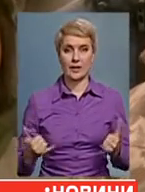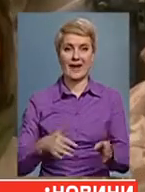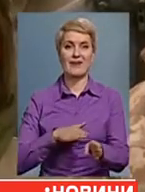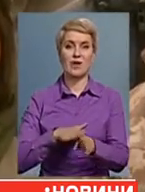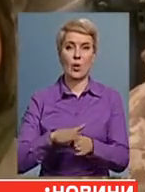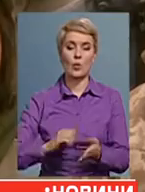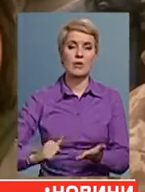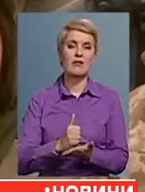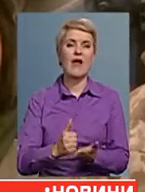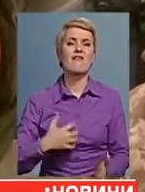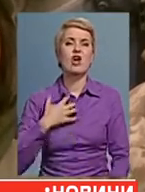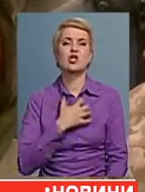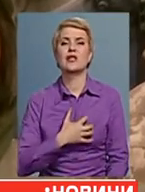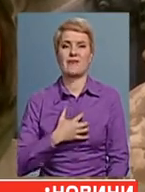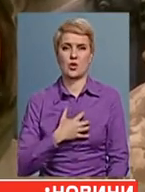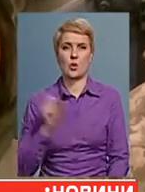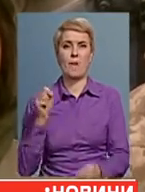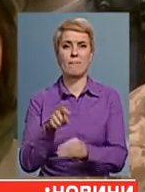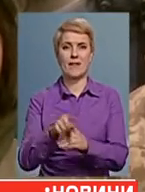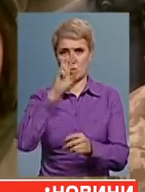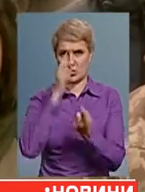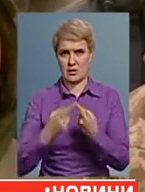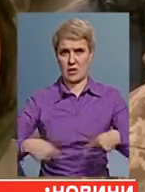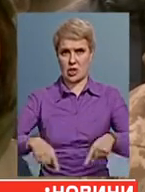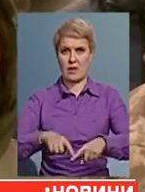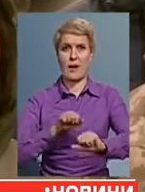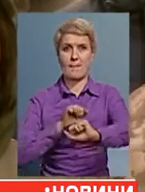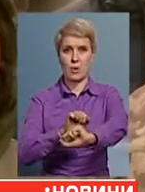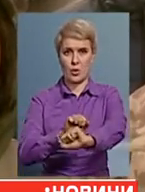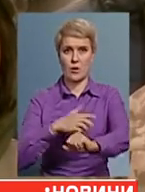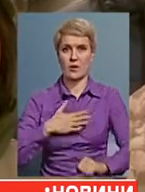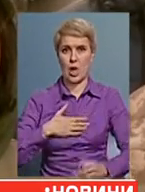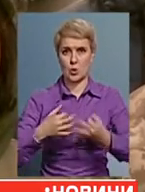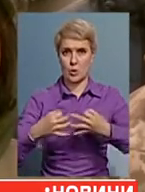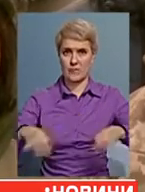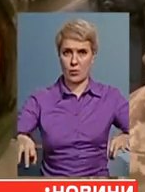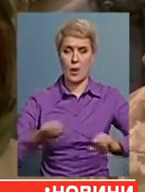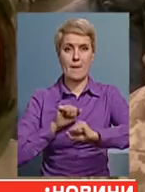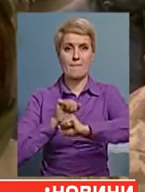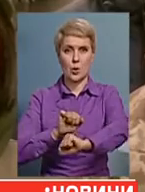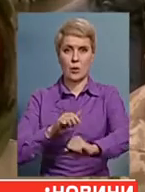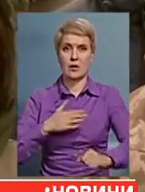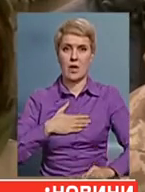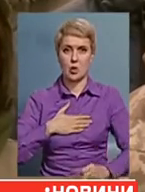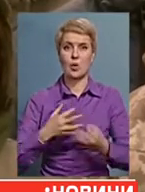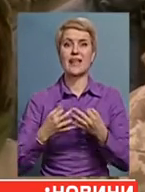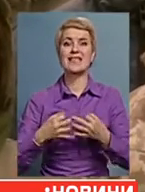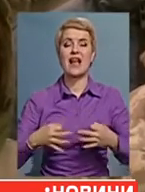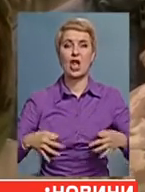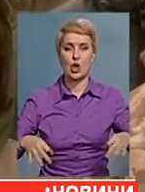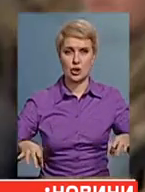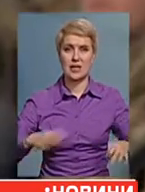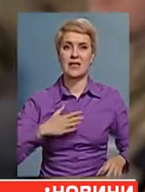виконують найважливішу місію в державі – боронять нашу свободу, боронять нашу незалежність,